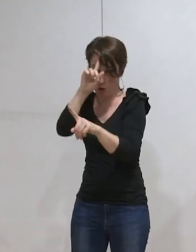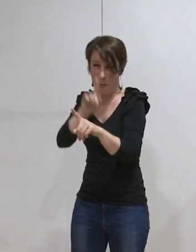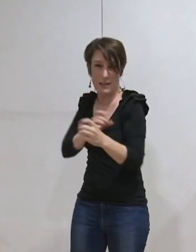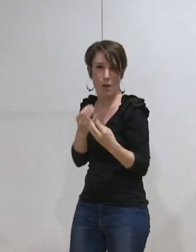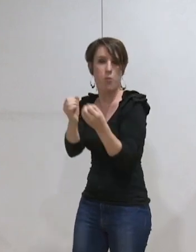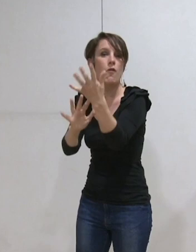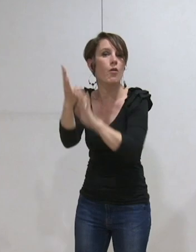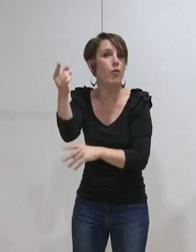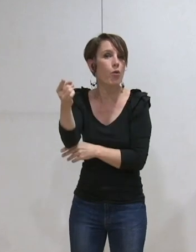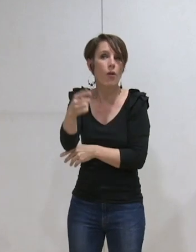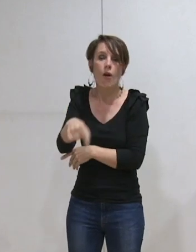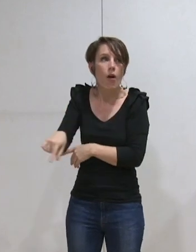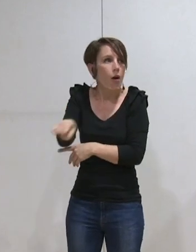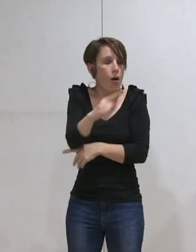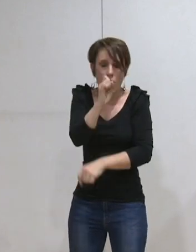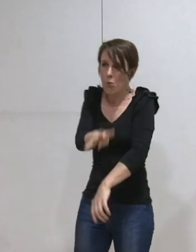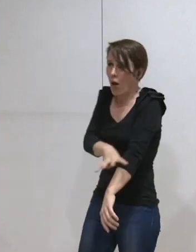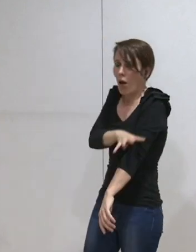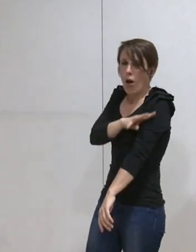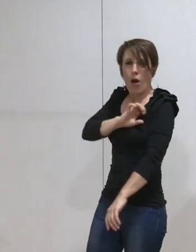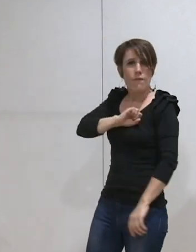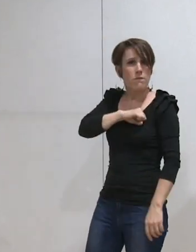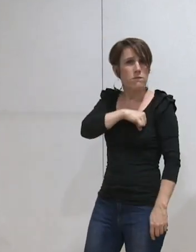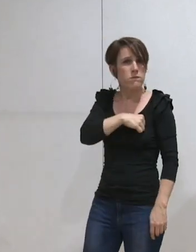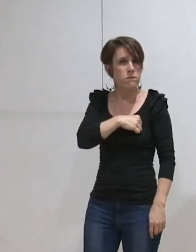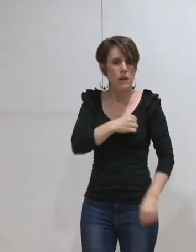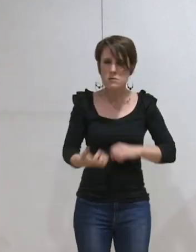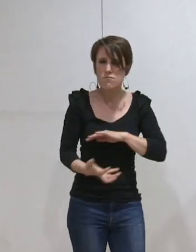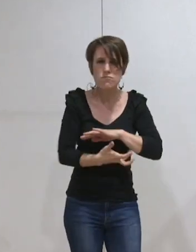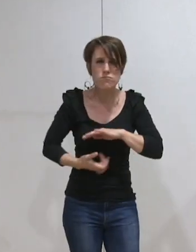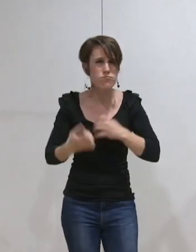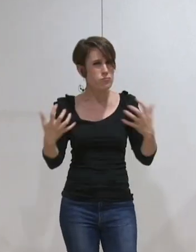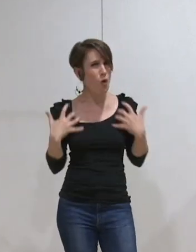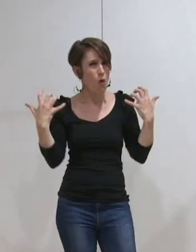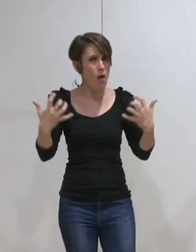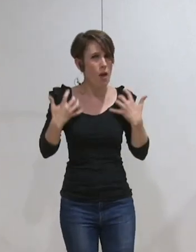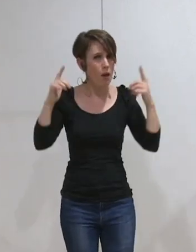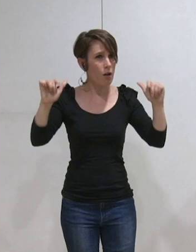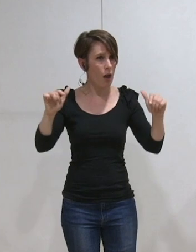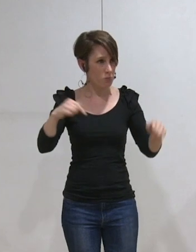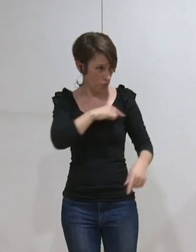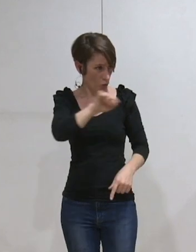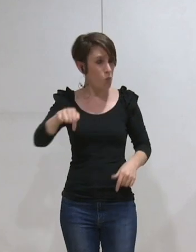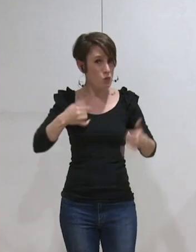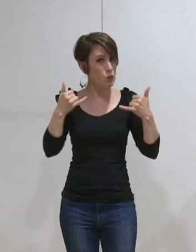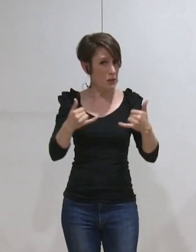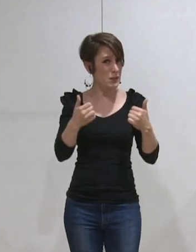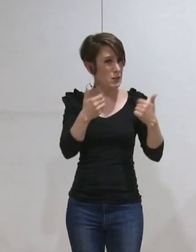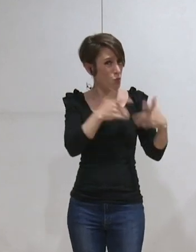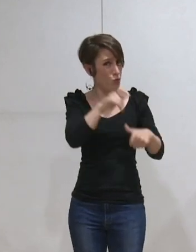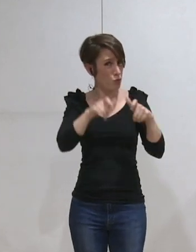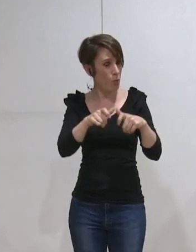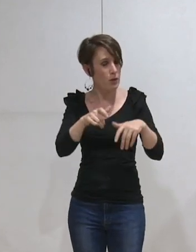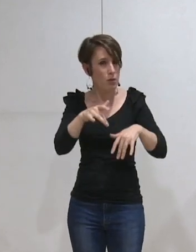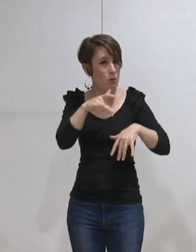l'émotion est toujours là une semaine après la colère est toujours là également et je sais que nous sommes nombreux ici à avoir répondu